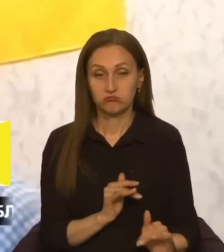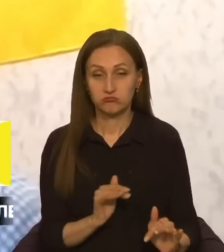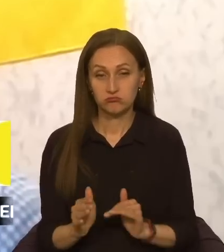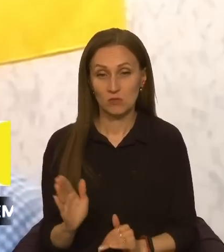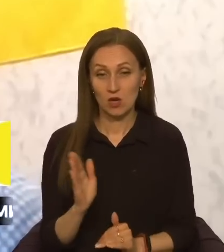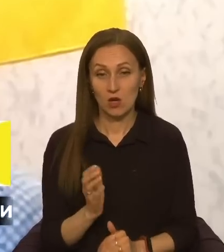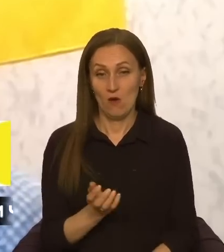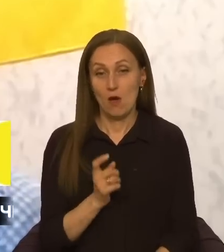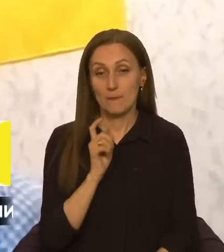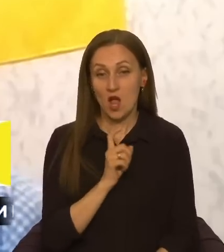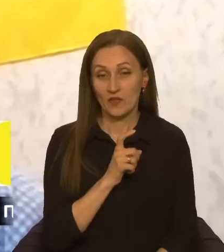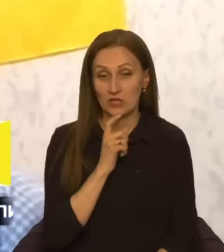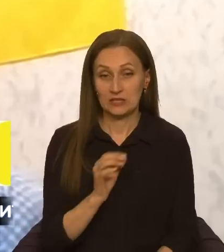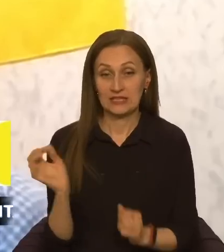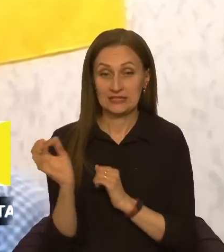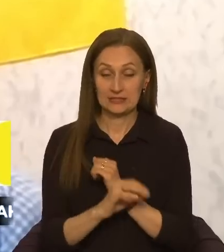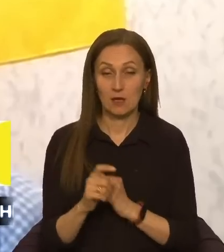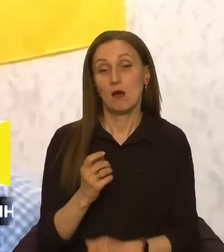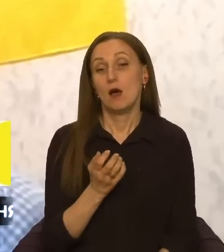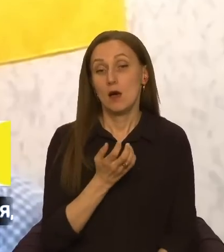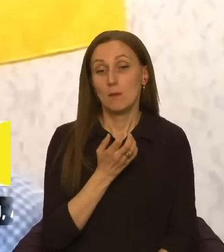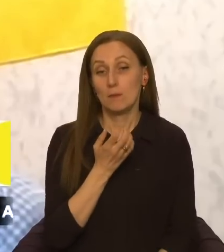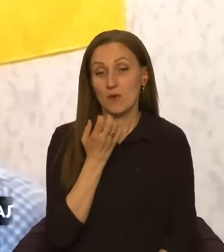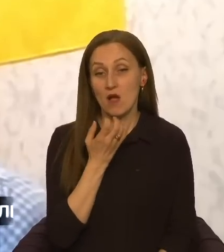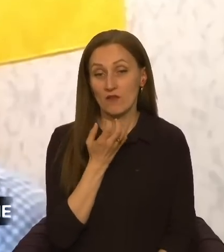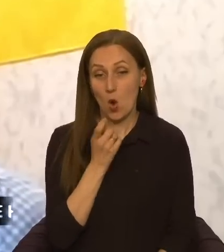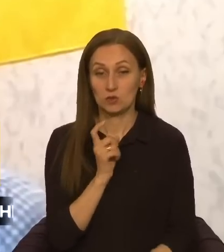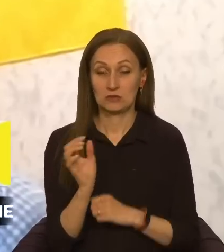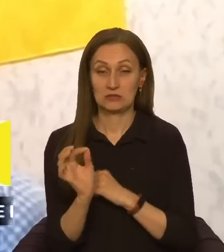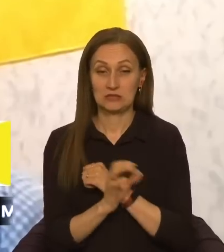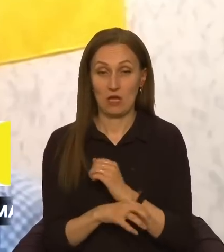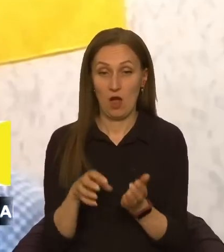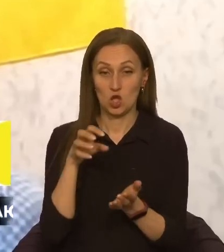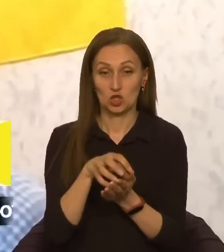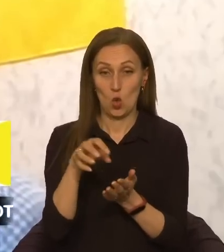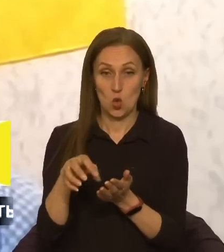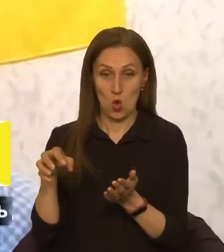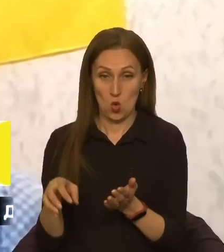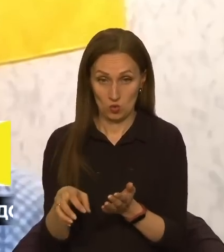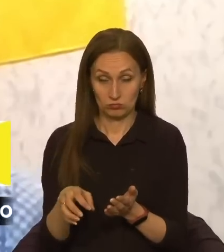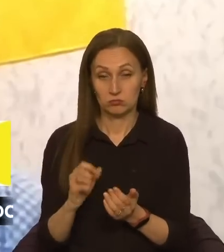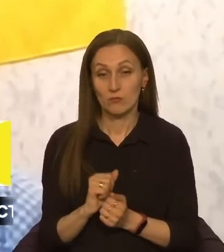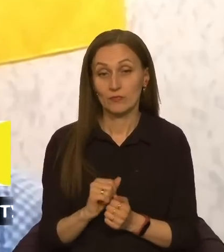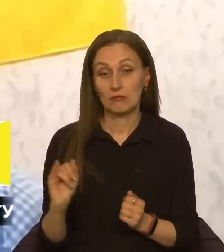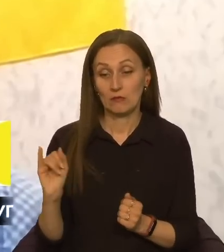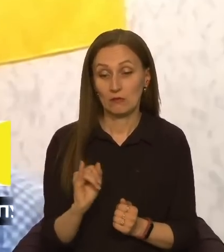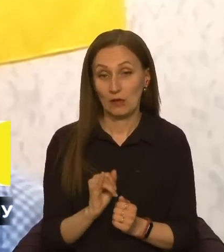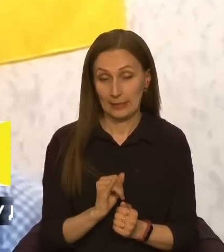в північно-західній та південно-західній секторах, західних секторах.